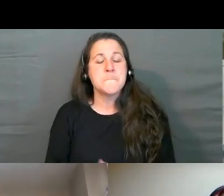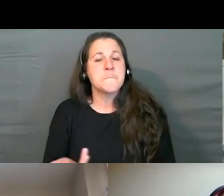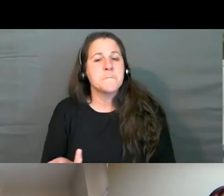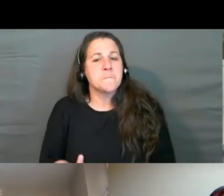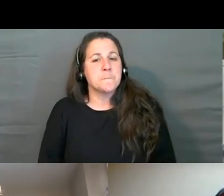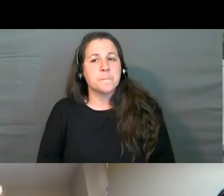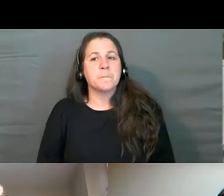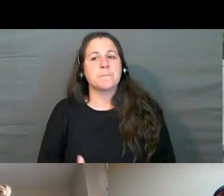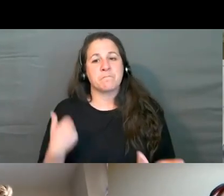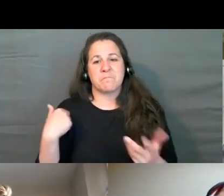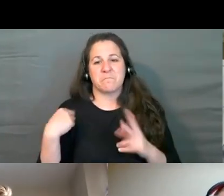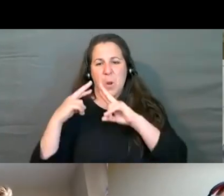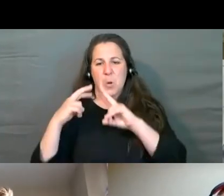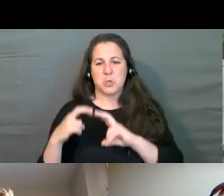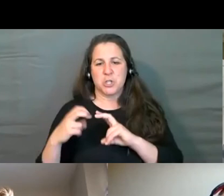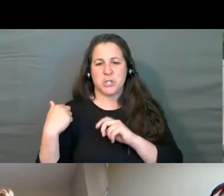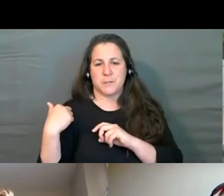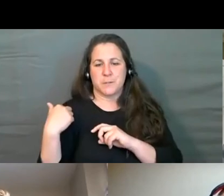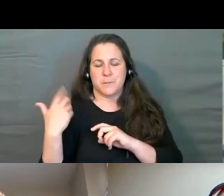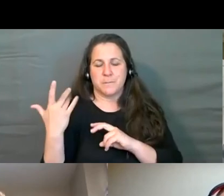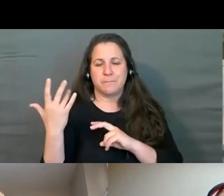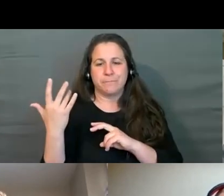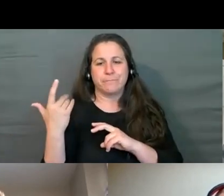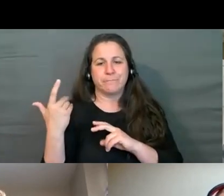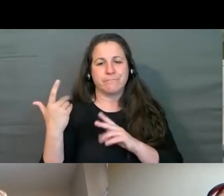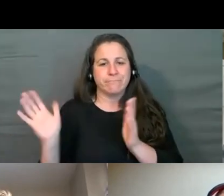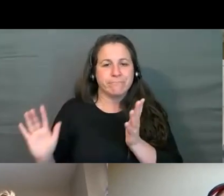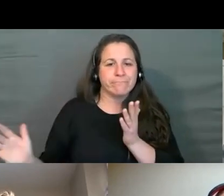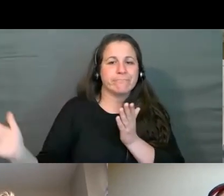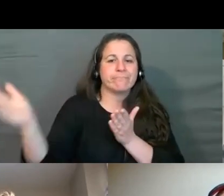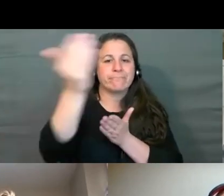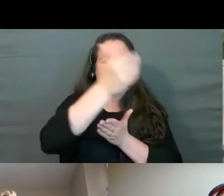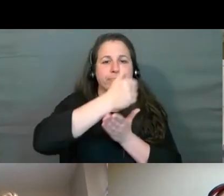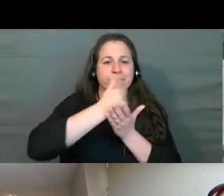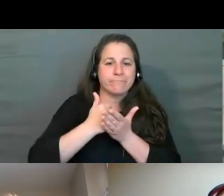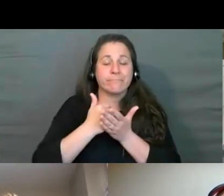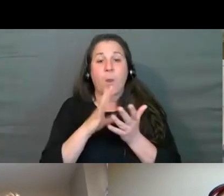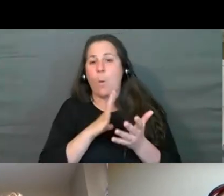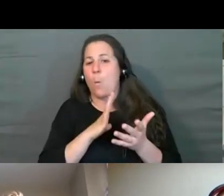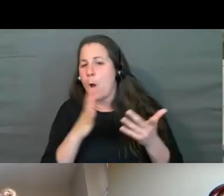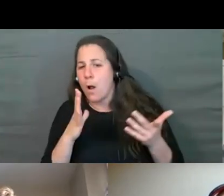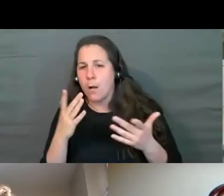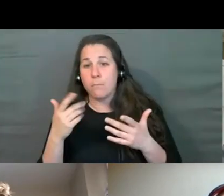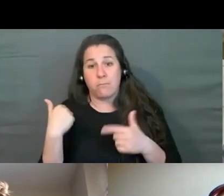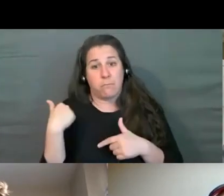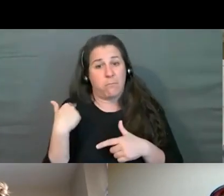quand l'étude dont je vous parlais tout à l'heure, là, quand ils ont fait un recensement des écrits de ce qui existait, puis là, on parle